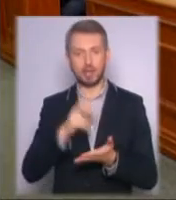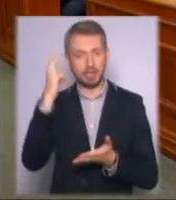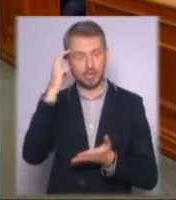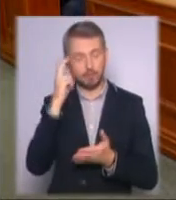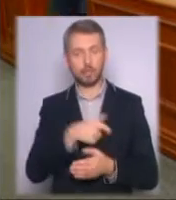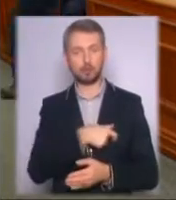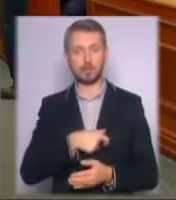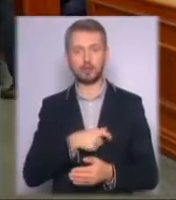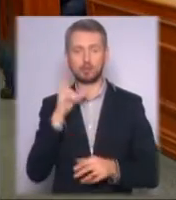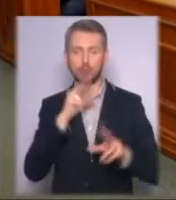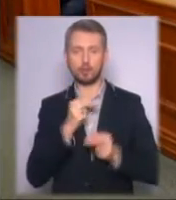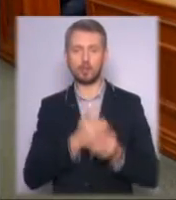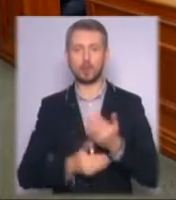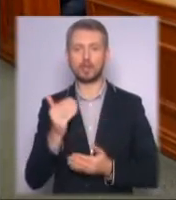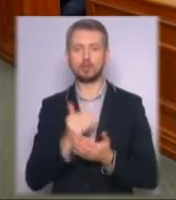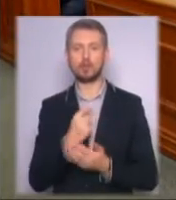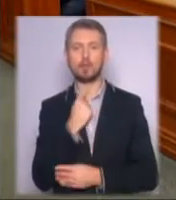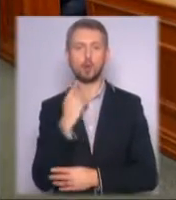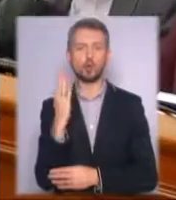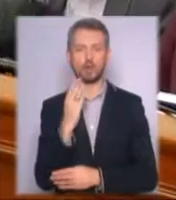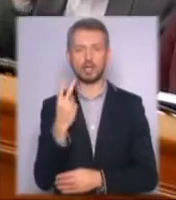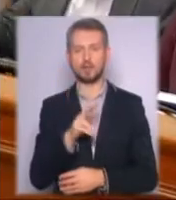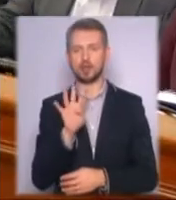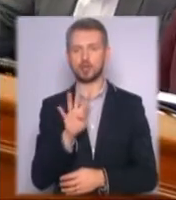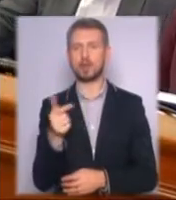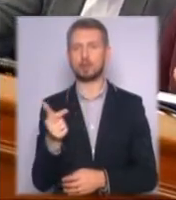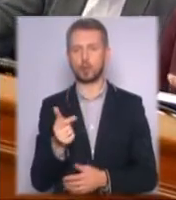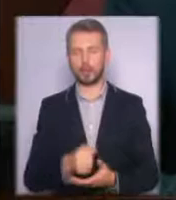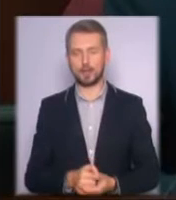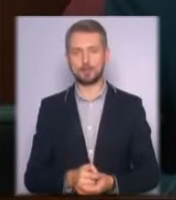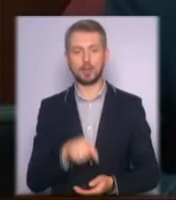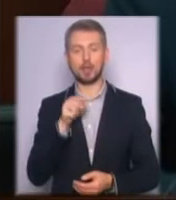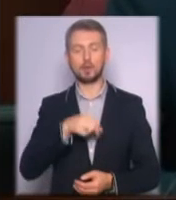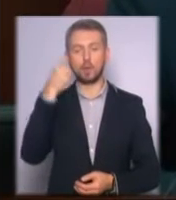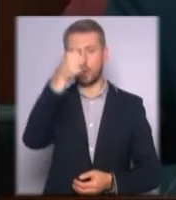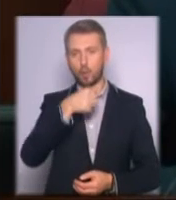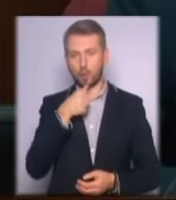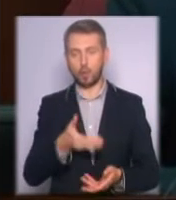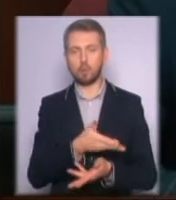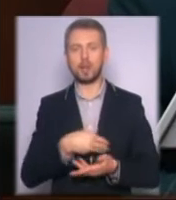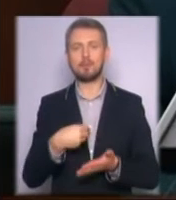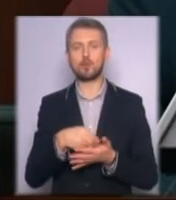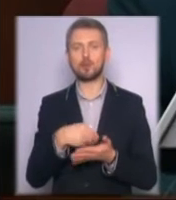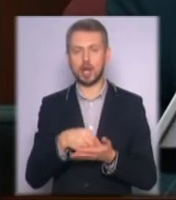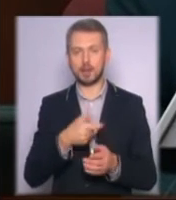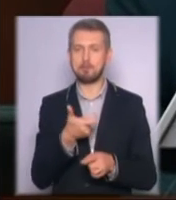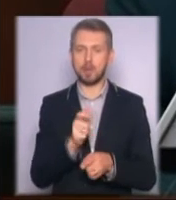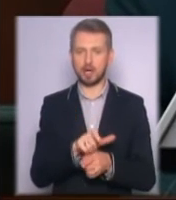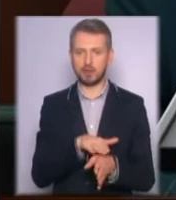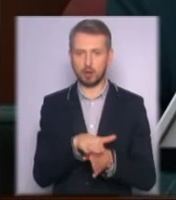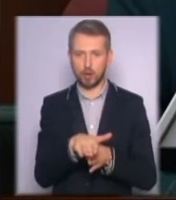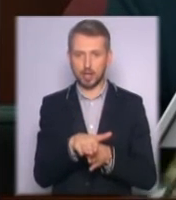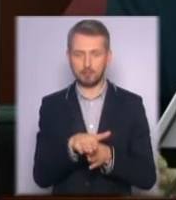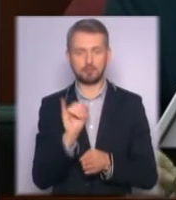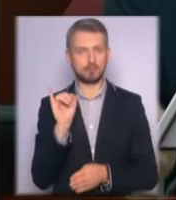остаточно проголосувати 24 грудня. Цього року ми бюджет перевиконали,